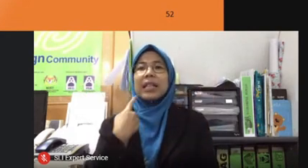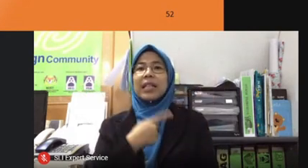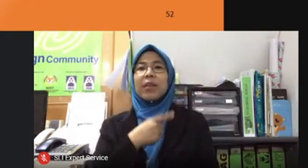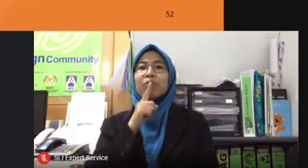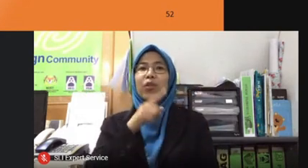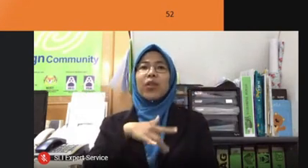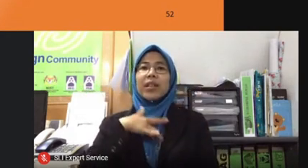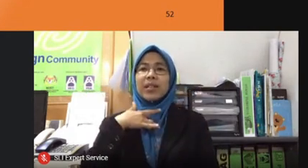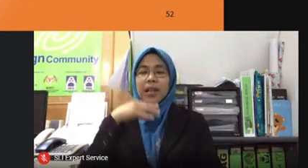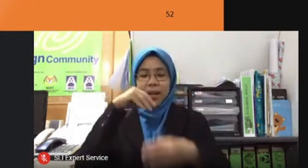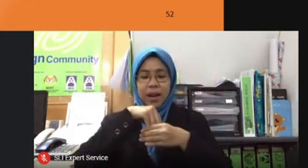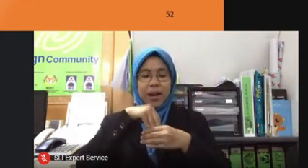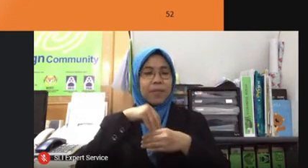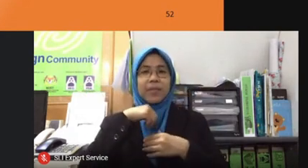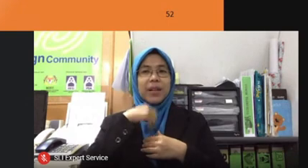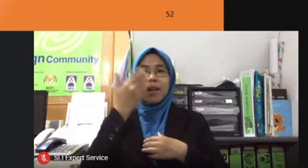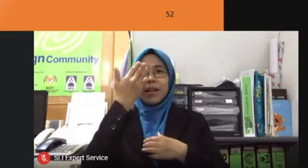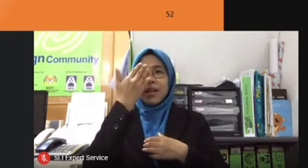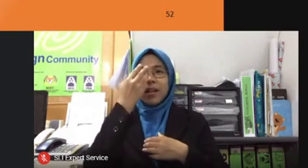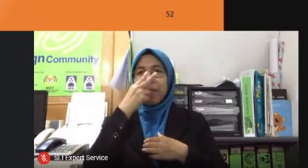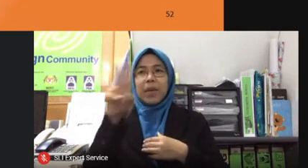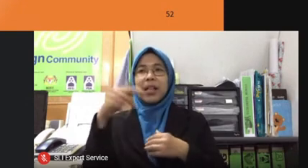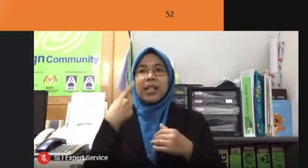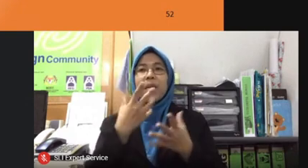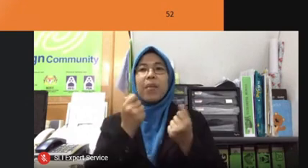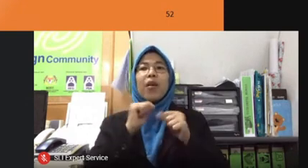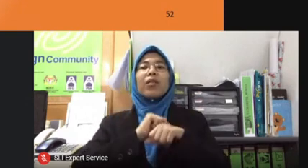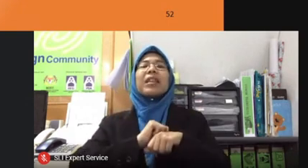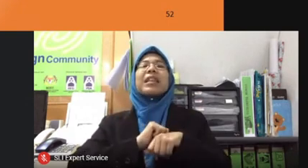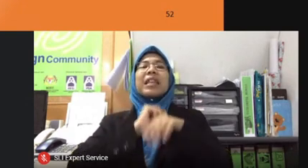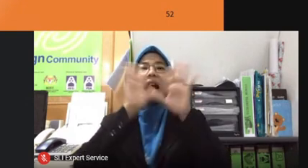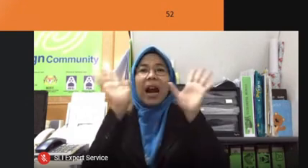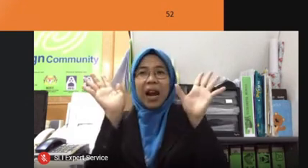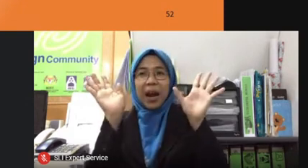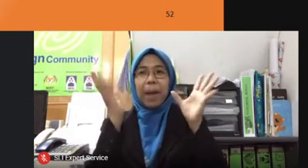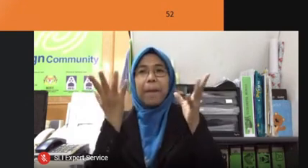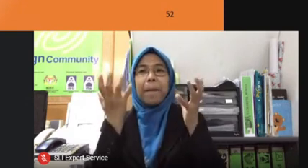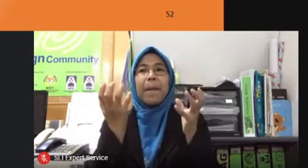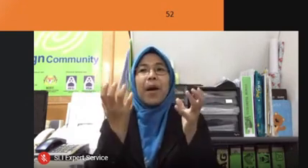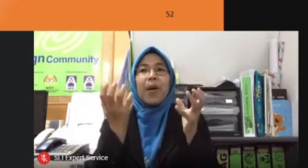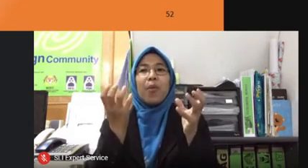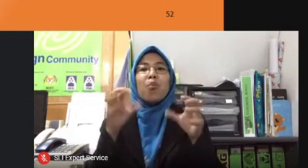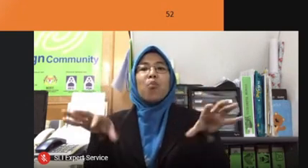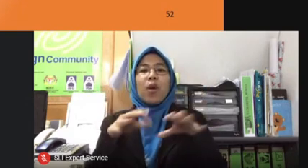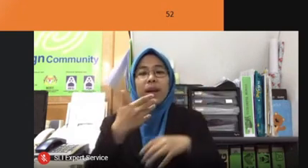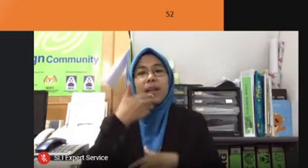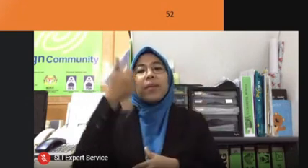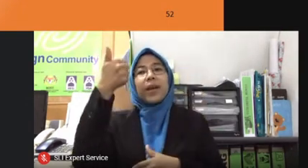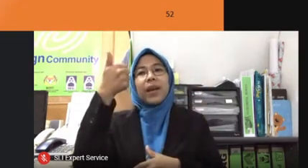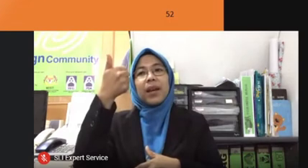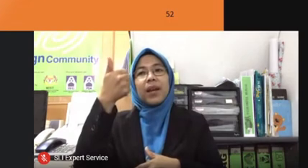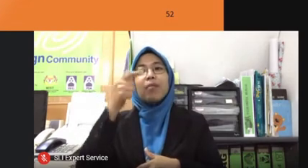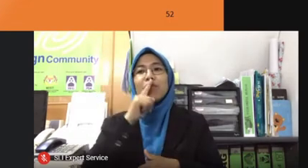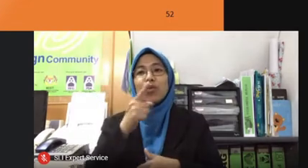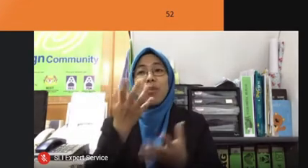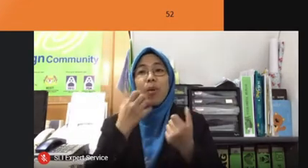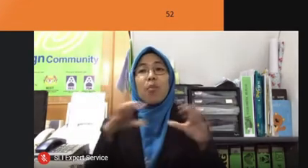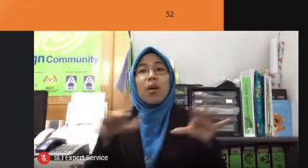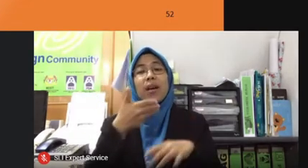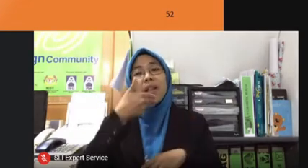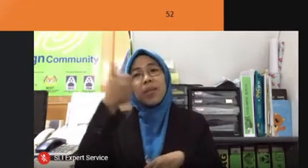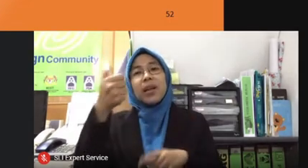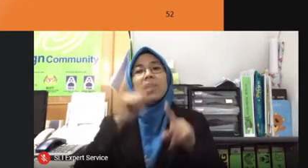kita rasa macam di dalam orang tak nampak yang sebenarnya kita memang nak terang. Kalau boleh nak buat yang terbaik. Kalau boleh nak buat yang terbaik, tapi